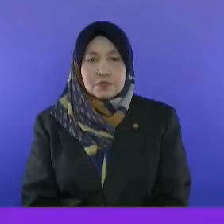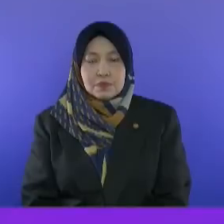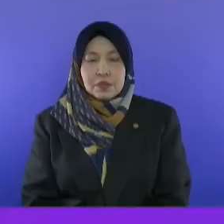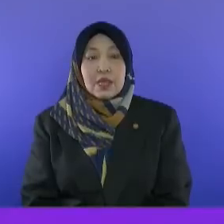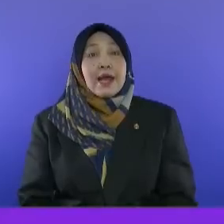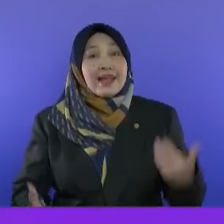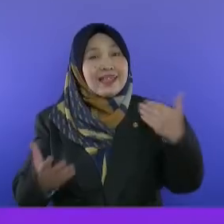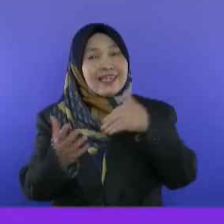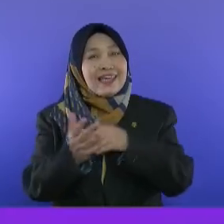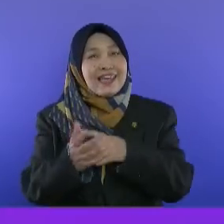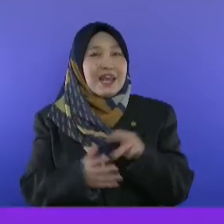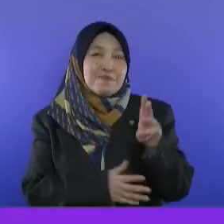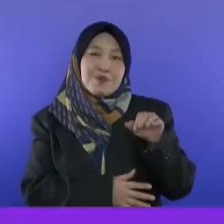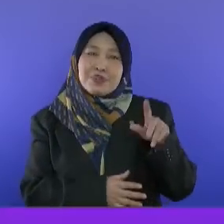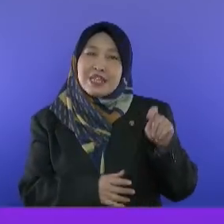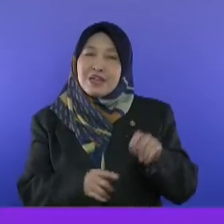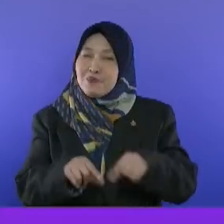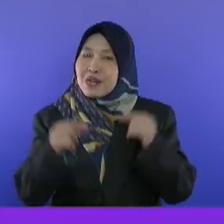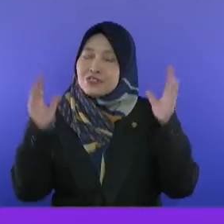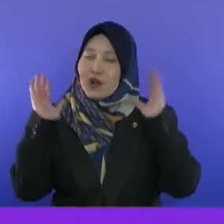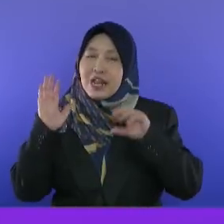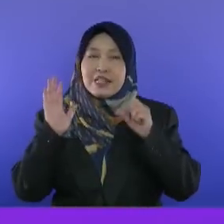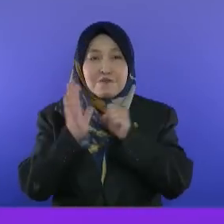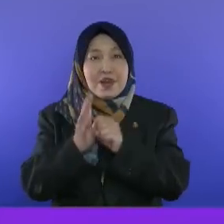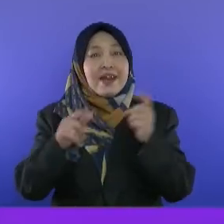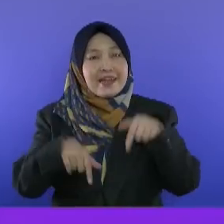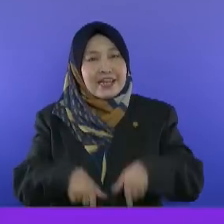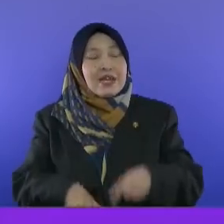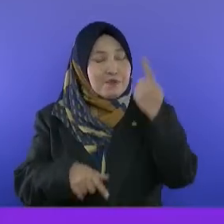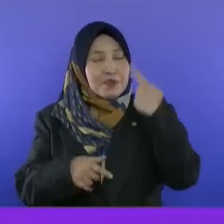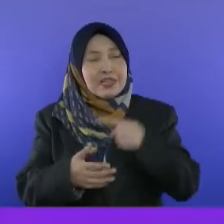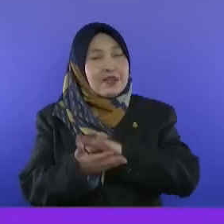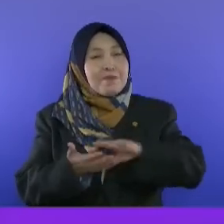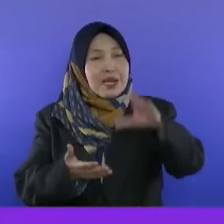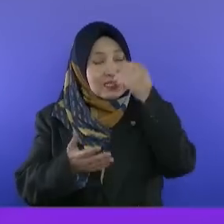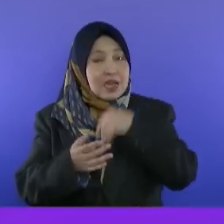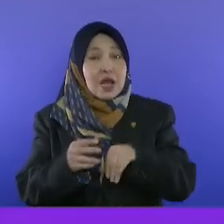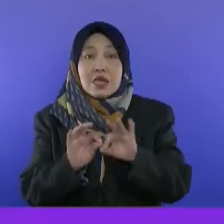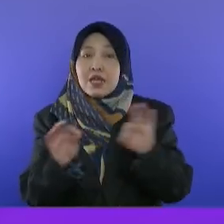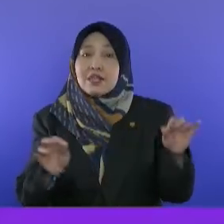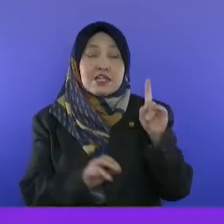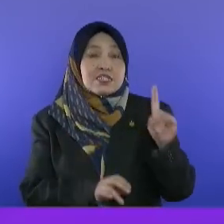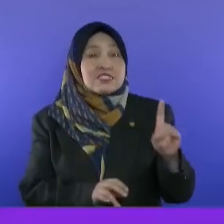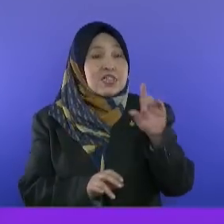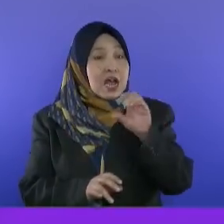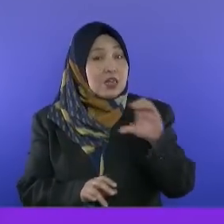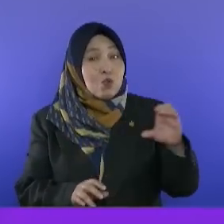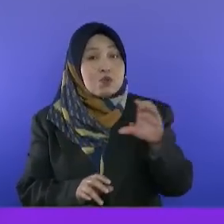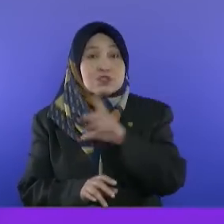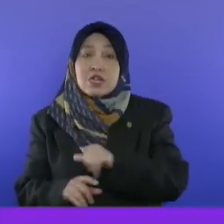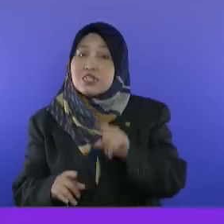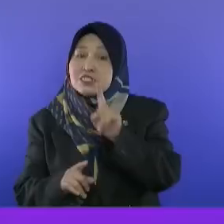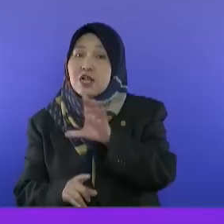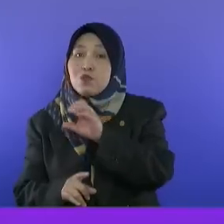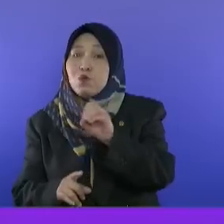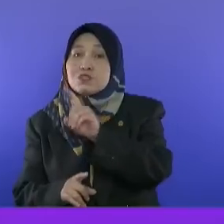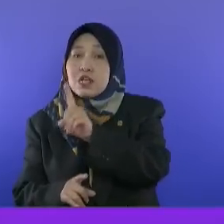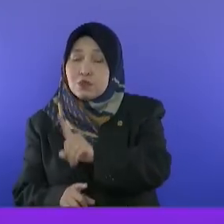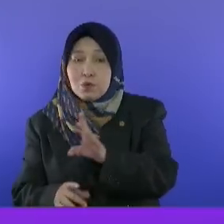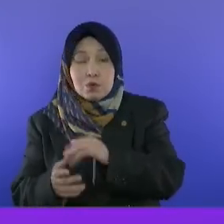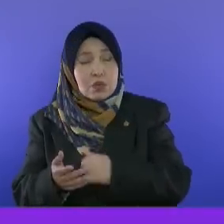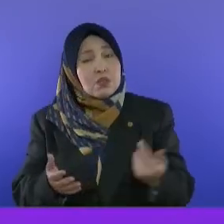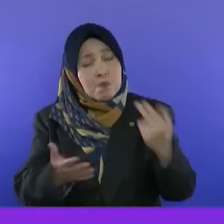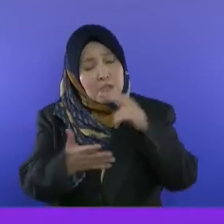kembali kita dalam al-quran time Qur'an shalat infaq pada hari ini untuk kita mendalami pada ayat yang ke 100 dan 101 dan sudah pun kita membaca